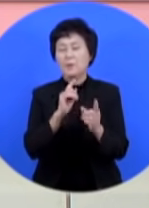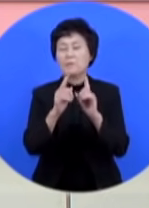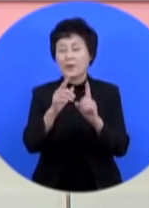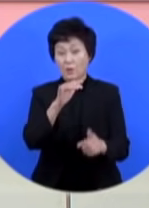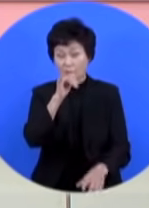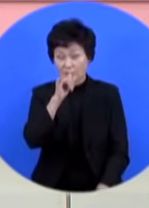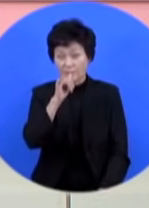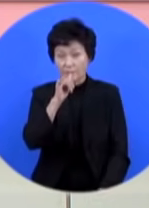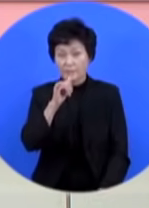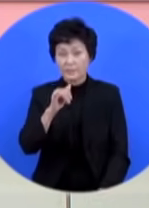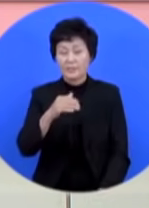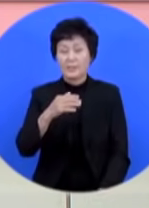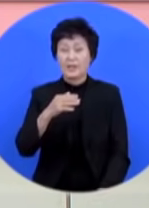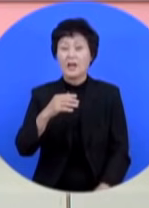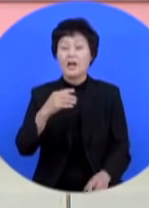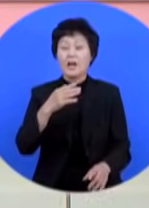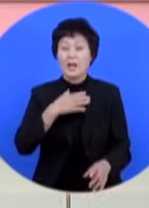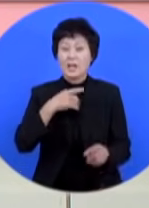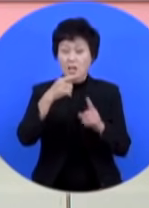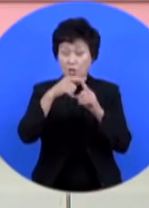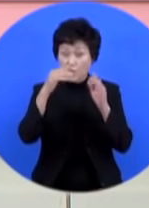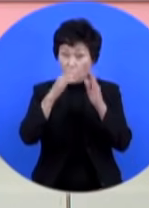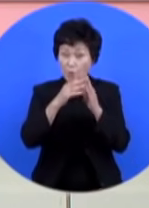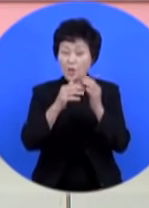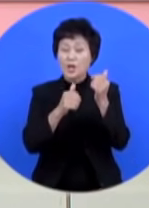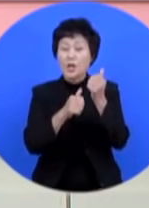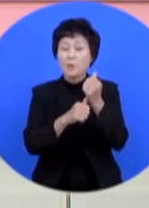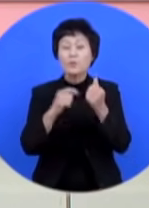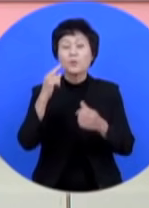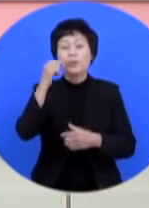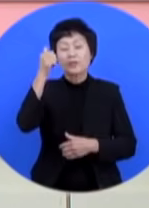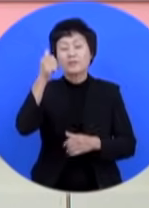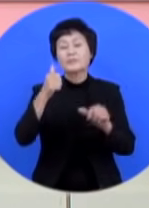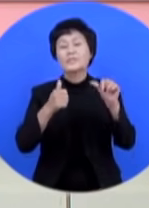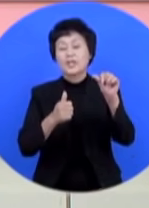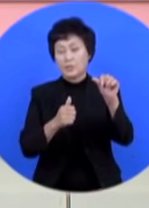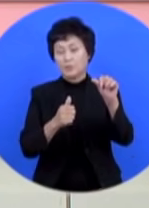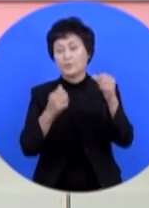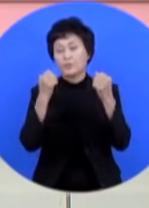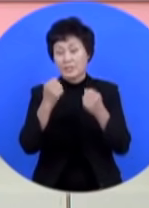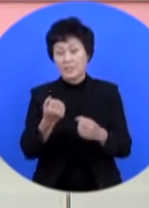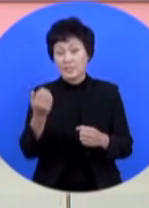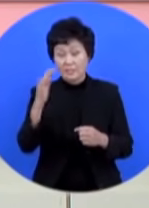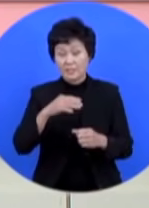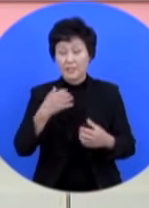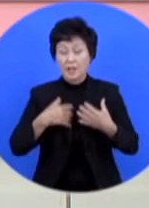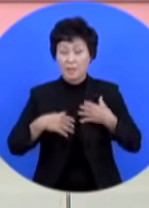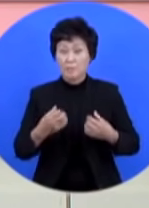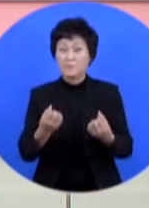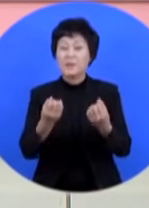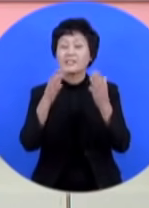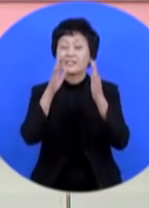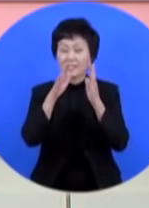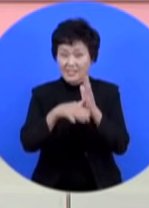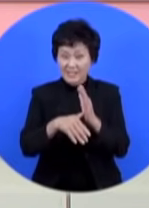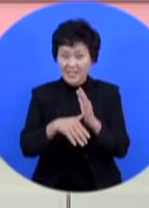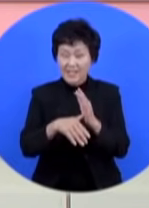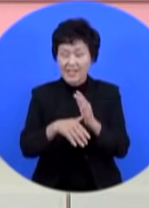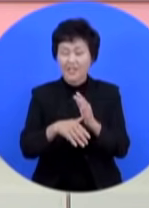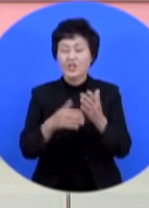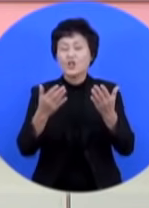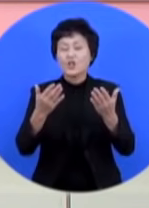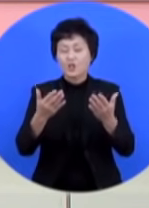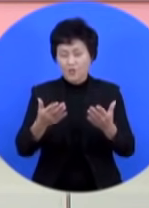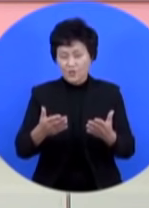다섯 분이 계시는데 늘 명절 때면은 명절 쉬도록 보내고 저희 부부가 교회당 지킴이를